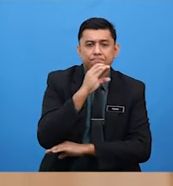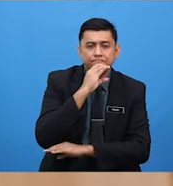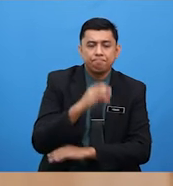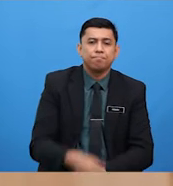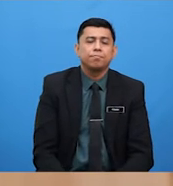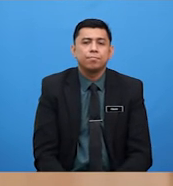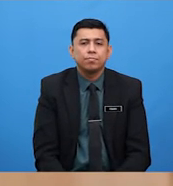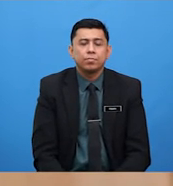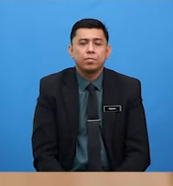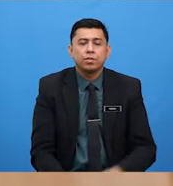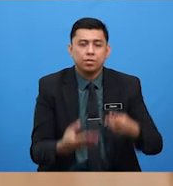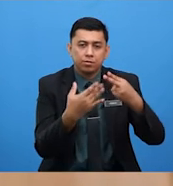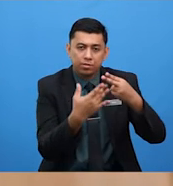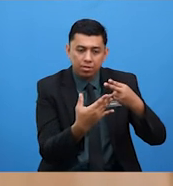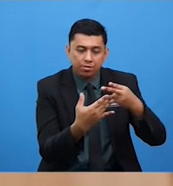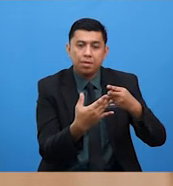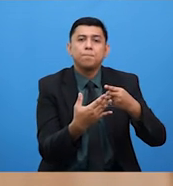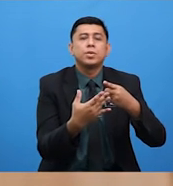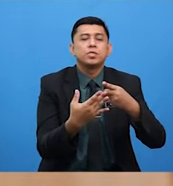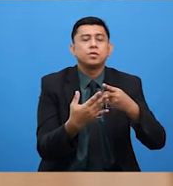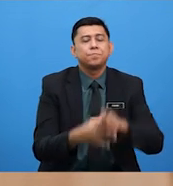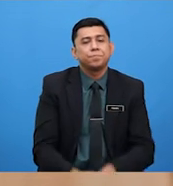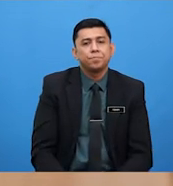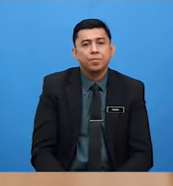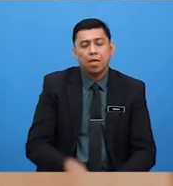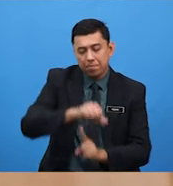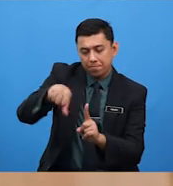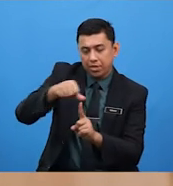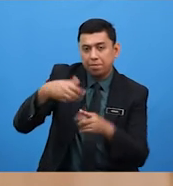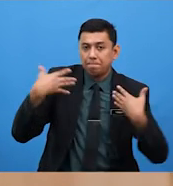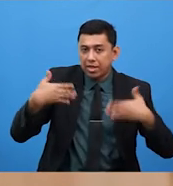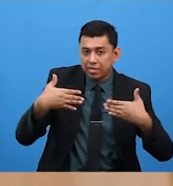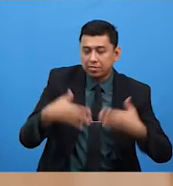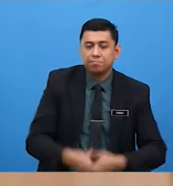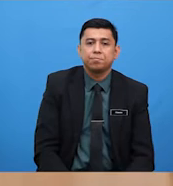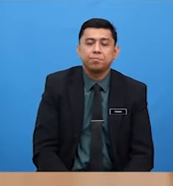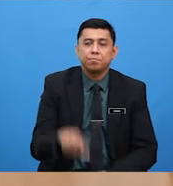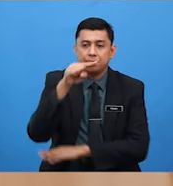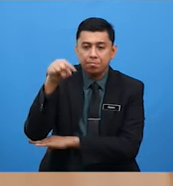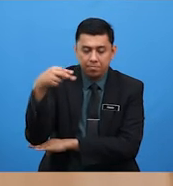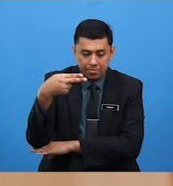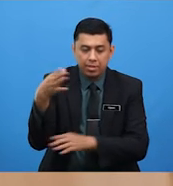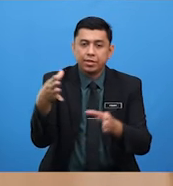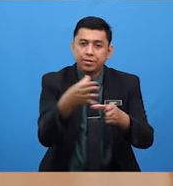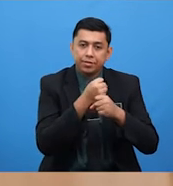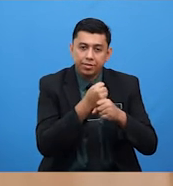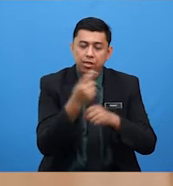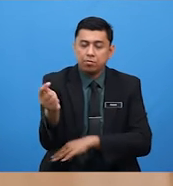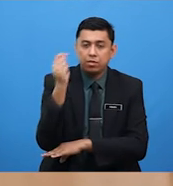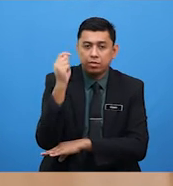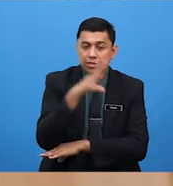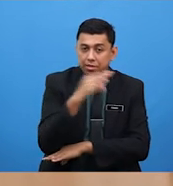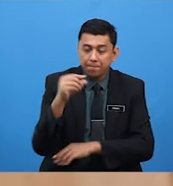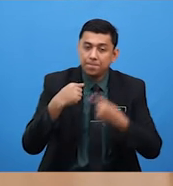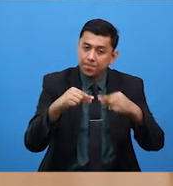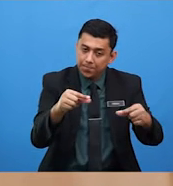Semasa proses pendidihan, cecair mengirap haba apabila dipanaskan. Zarah-zarah memperolehi tenaga